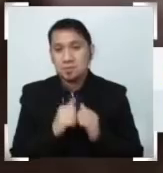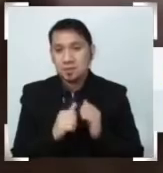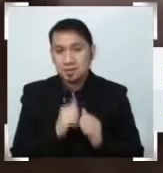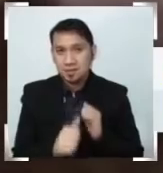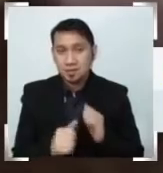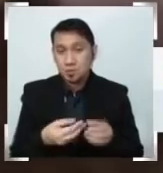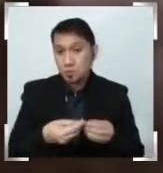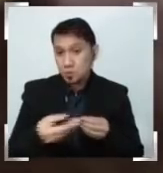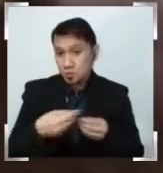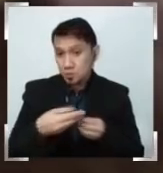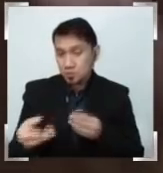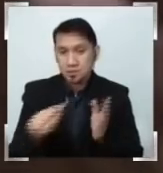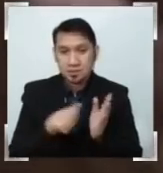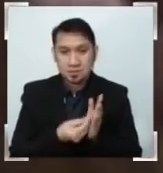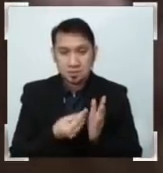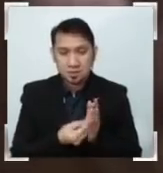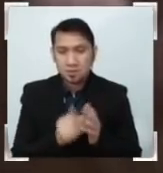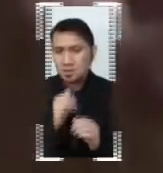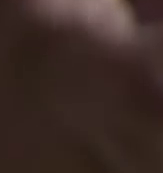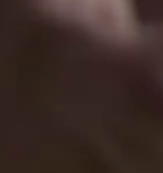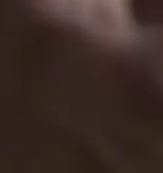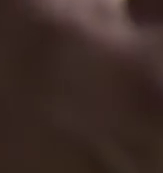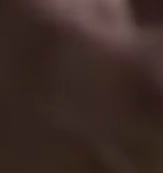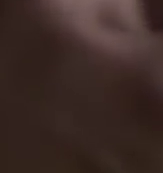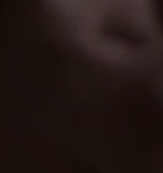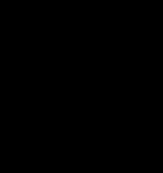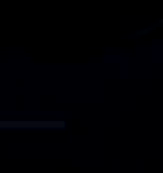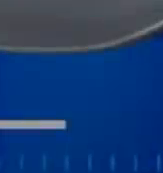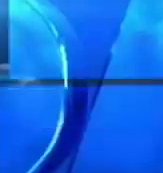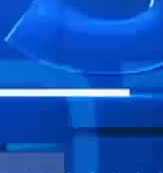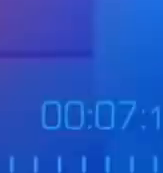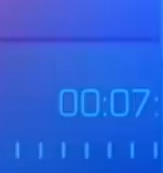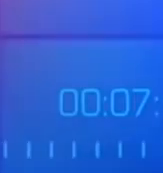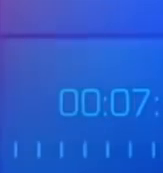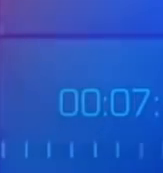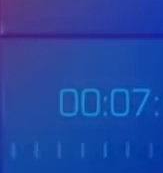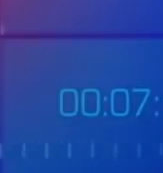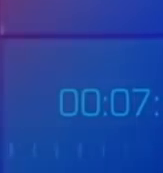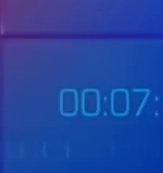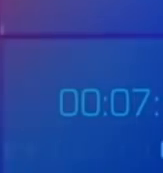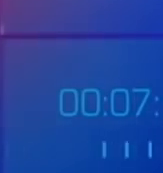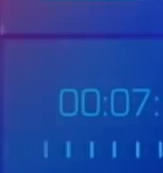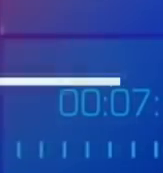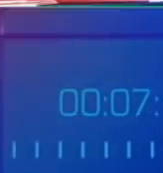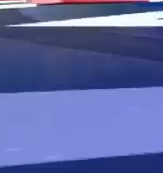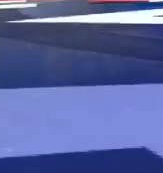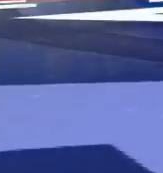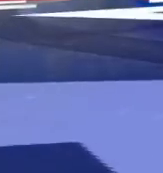contact ngayong may pandemic pa rin. O Ninong Igan!